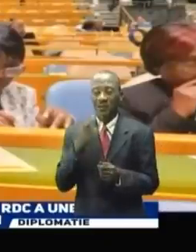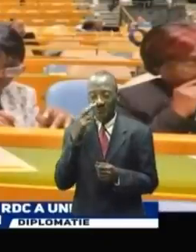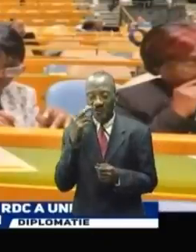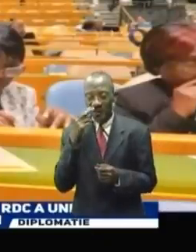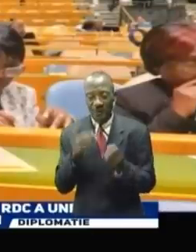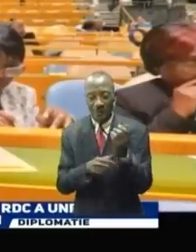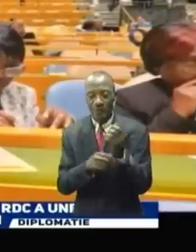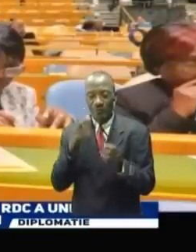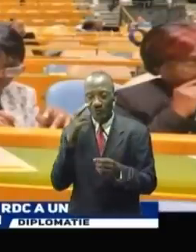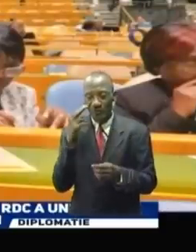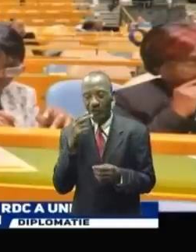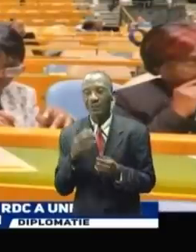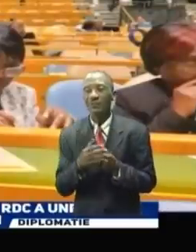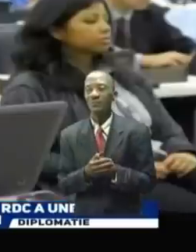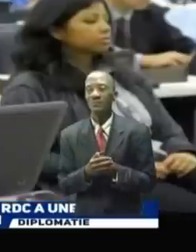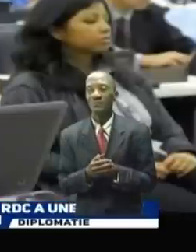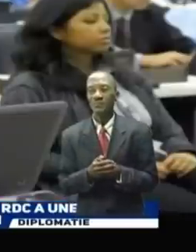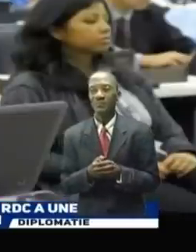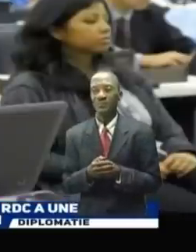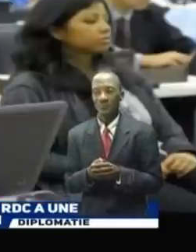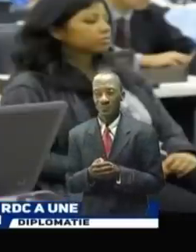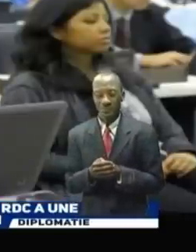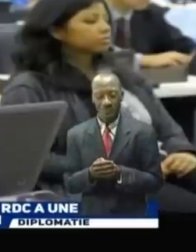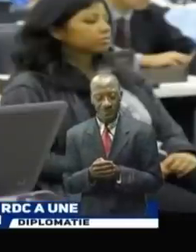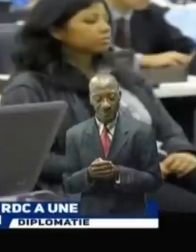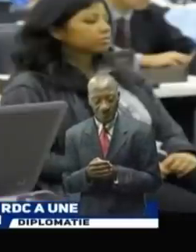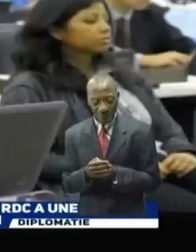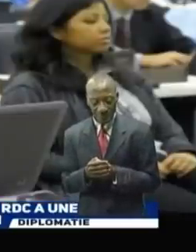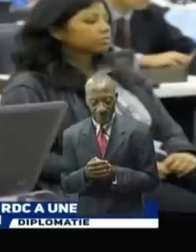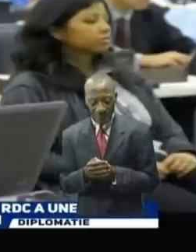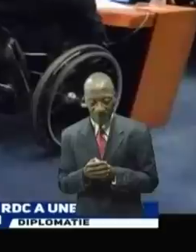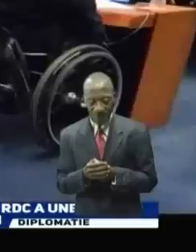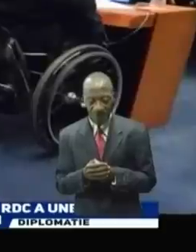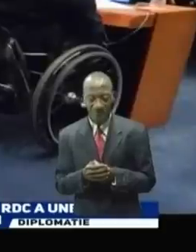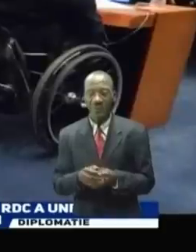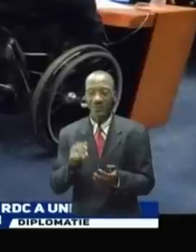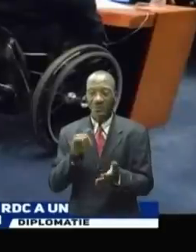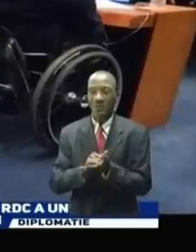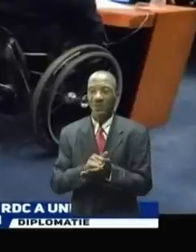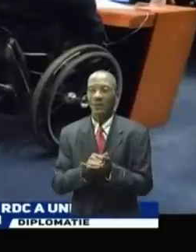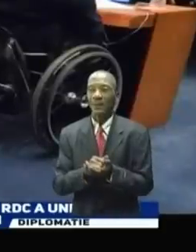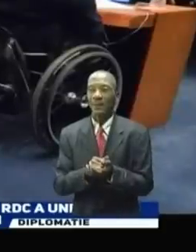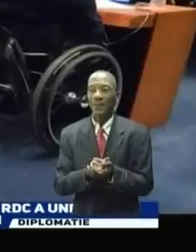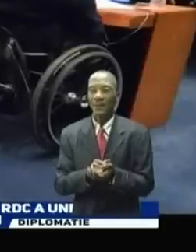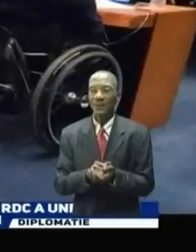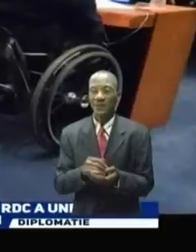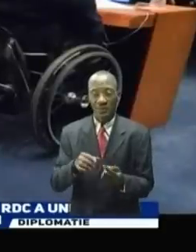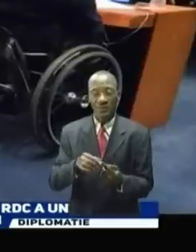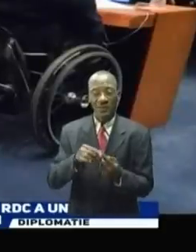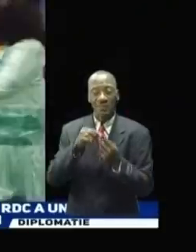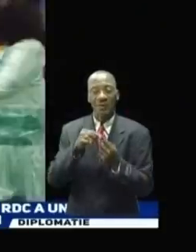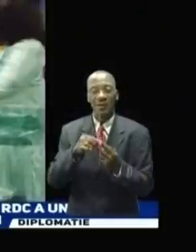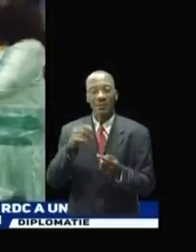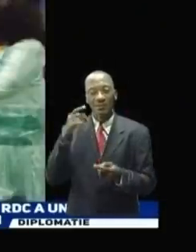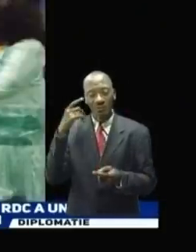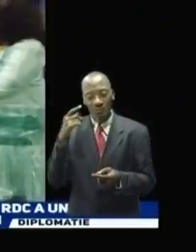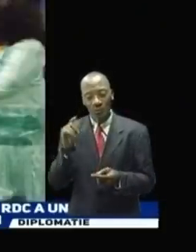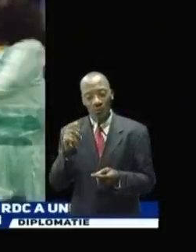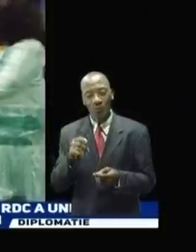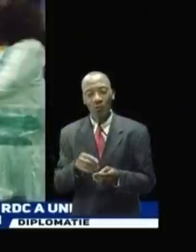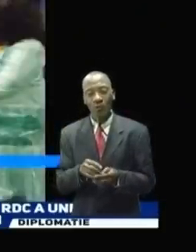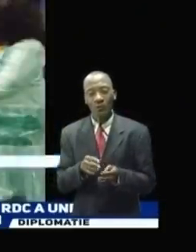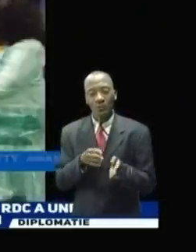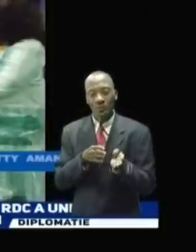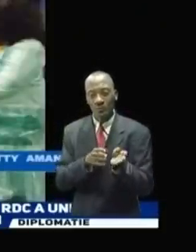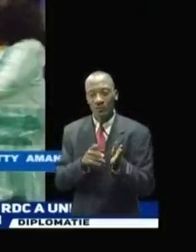la CDPH en RDC. Il s'agit notamment de la persistance de la guerre d'agression par le Rwanda, devenue une